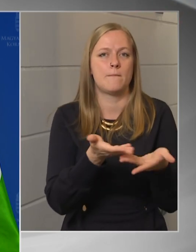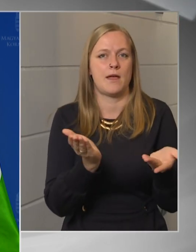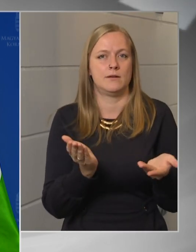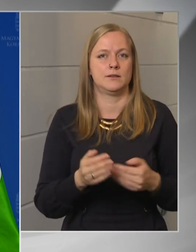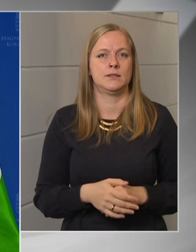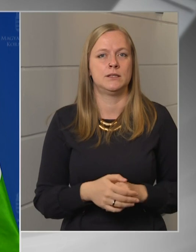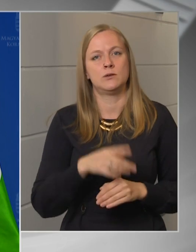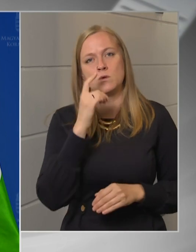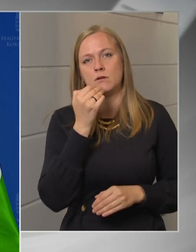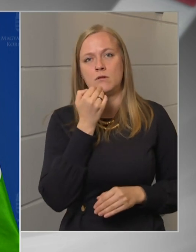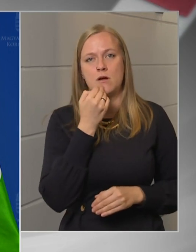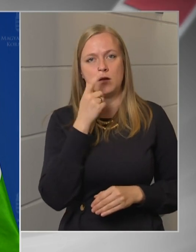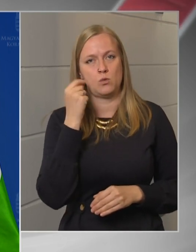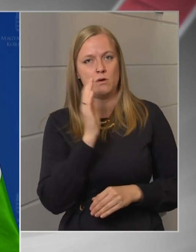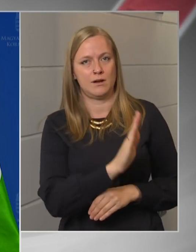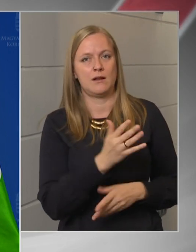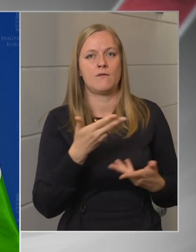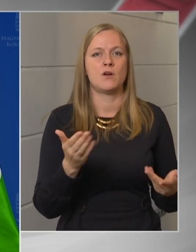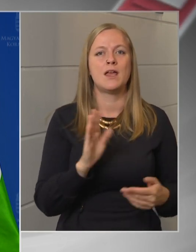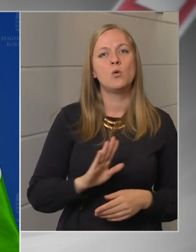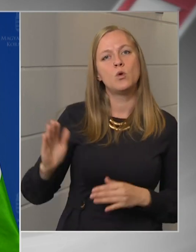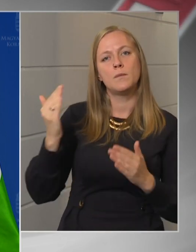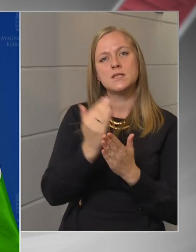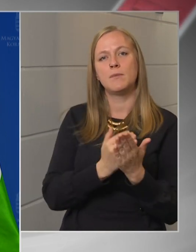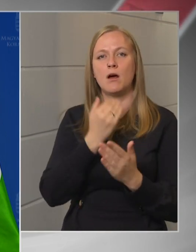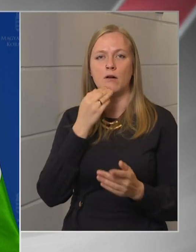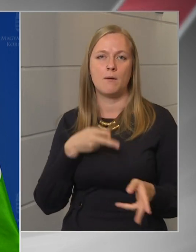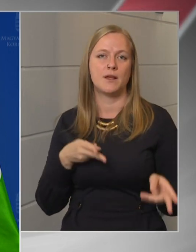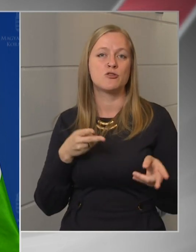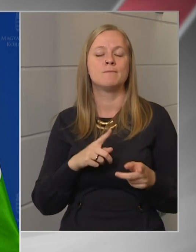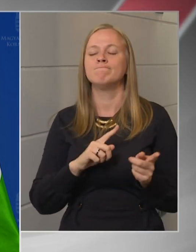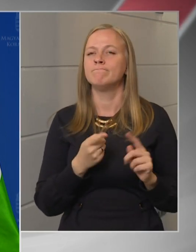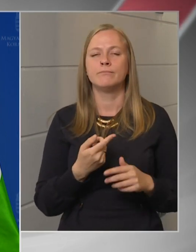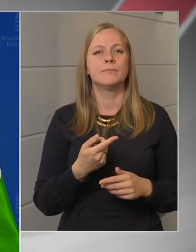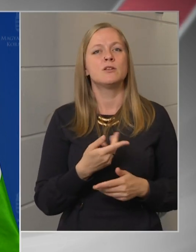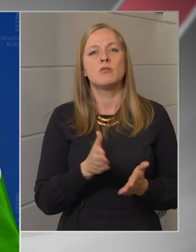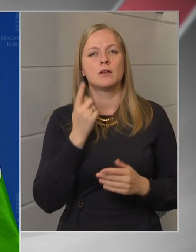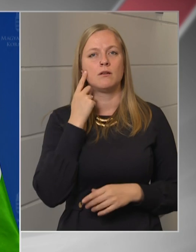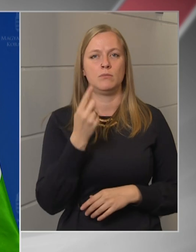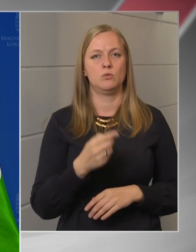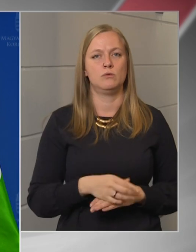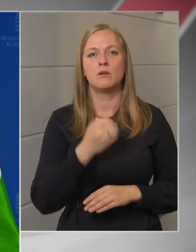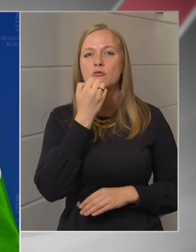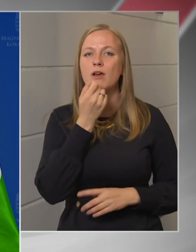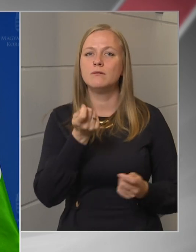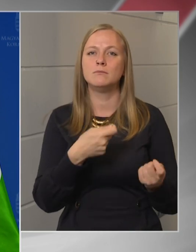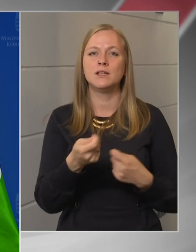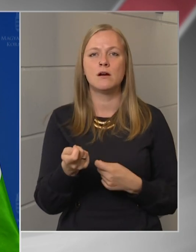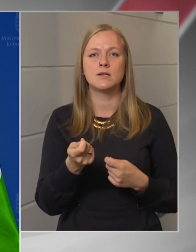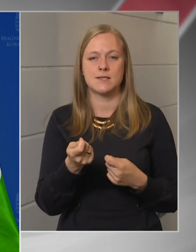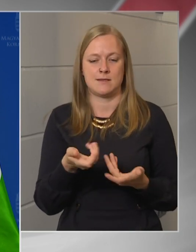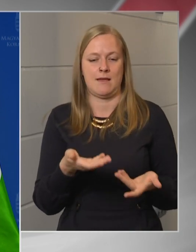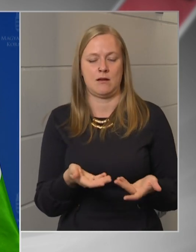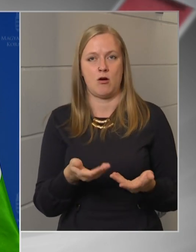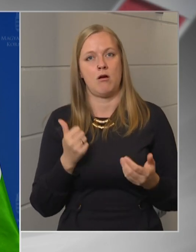rosszat akarna Ukrajnának, vagy európai szabályokat akarna sérteni, hanem egészen senki nem tudja a saját piacát kitenni